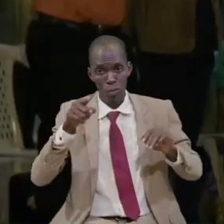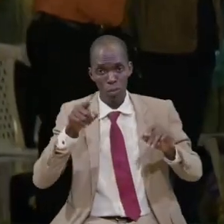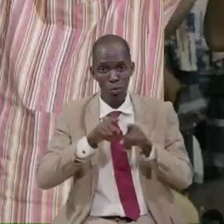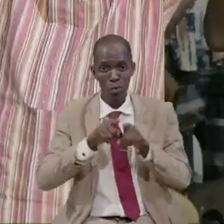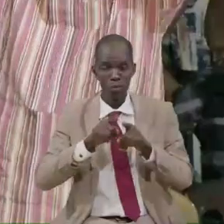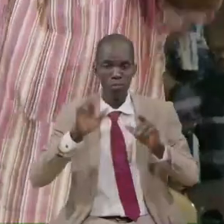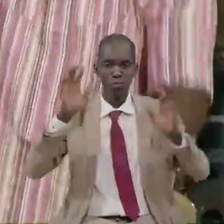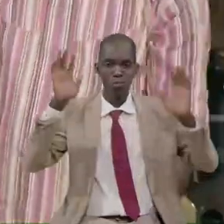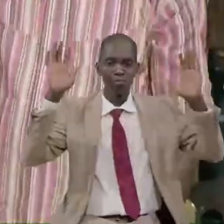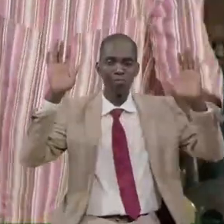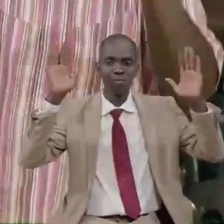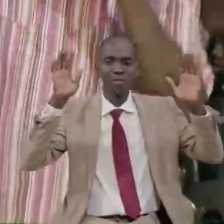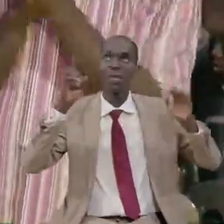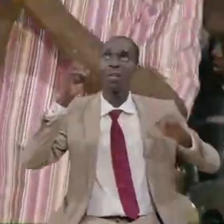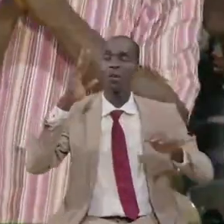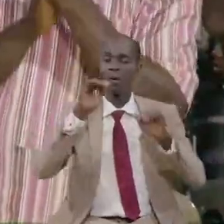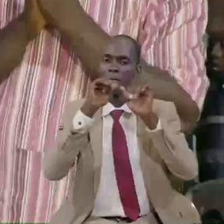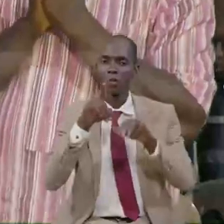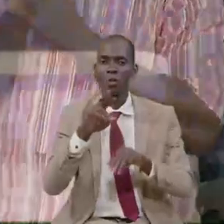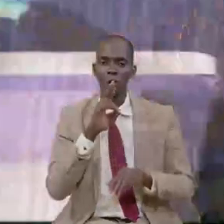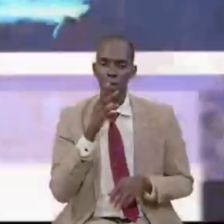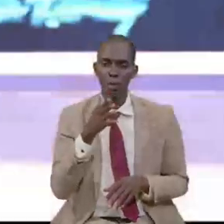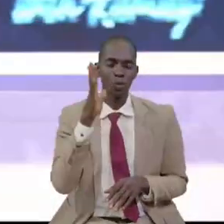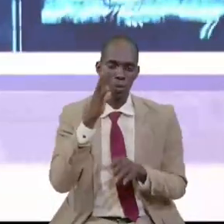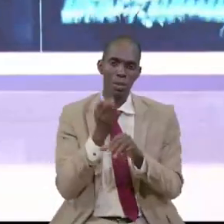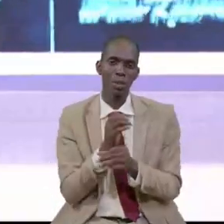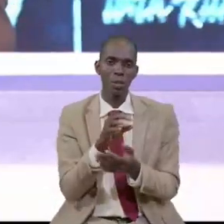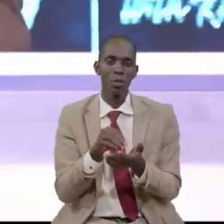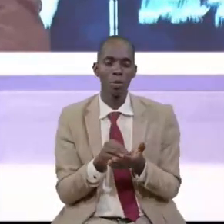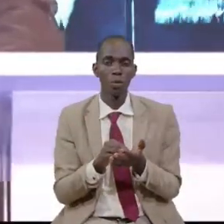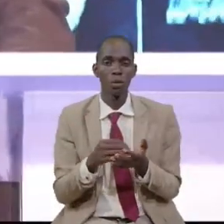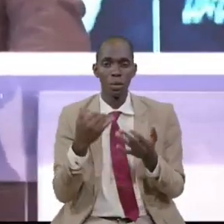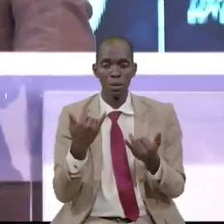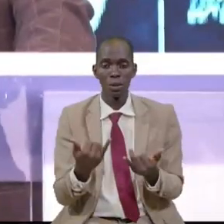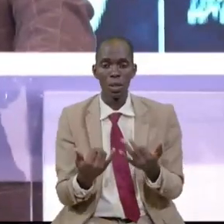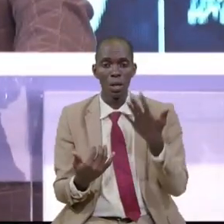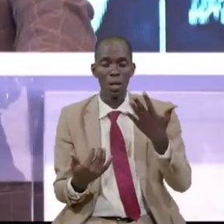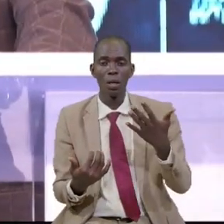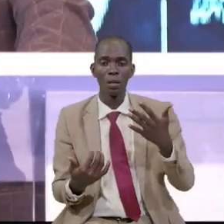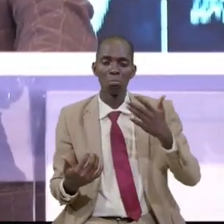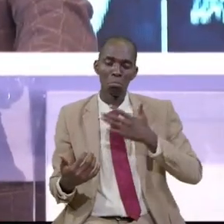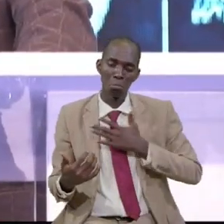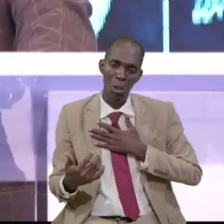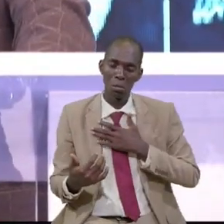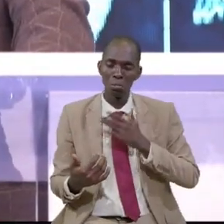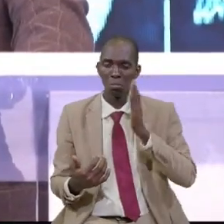Que le Seigneur vous bénisse, vous êtes là pour la voir. Imposez-vous la main et levez l'autre main.